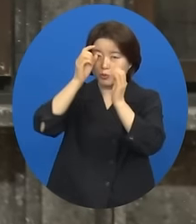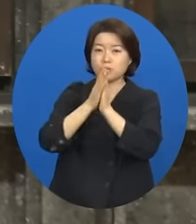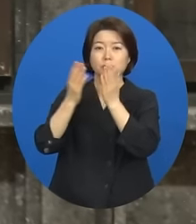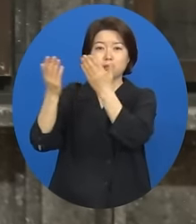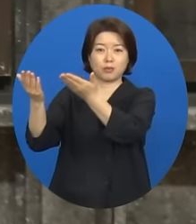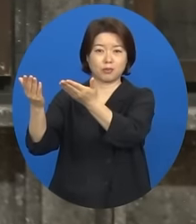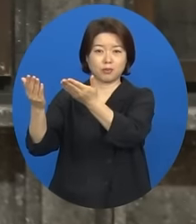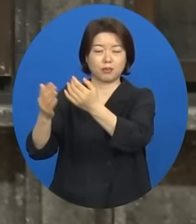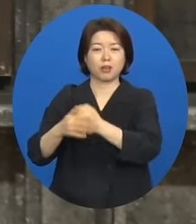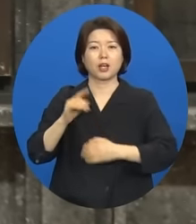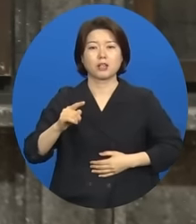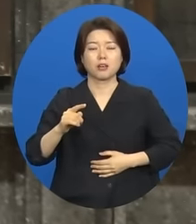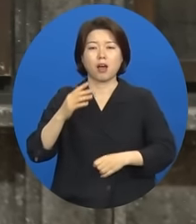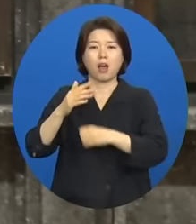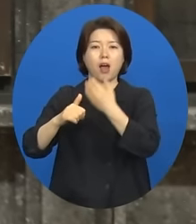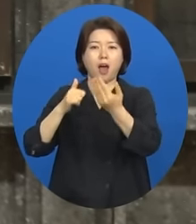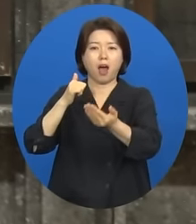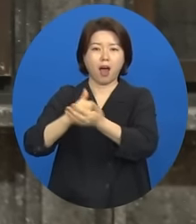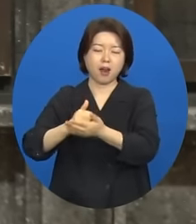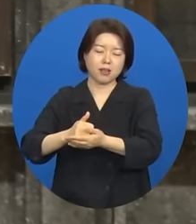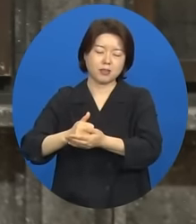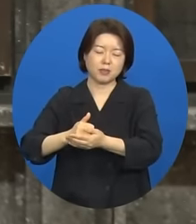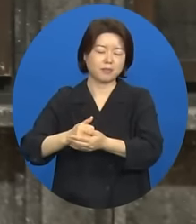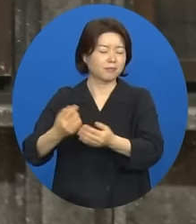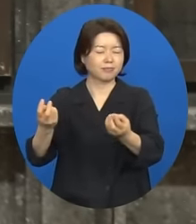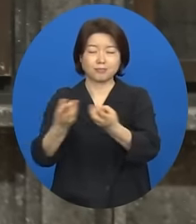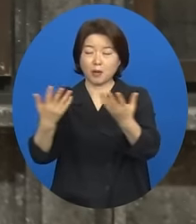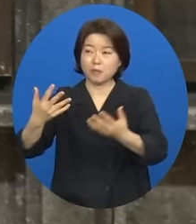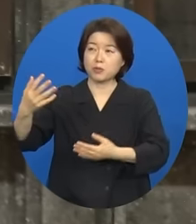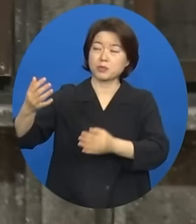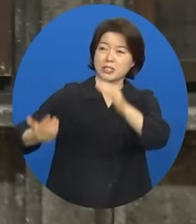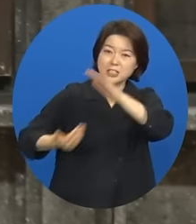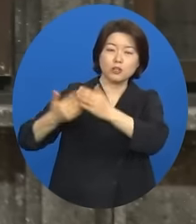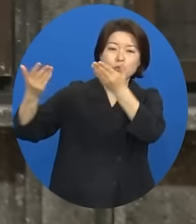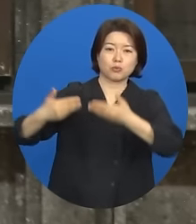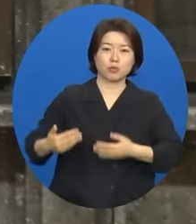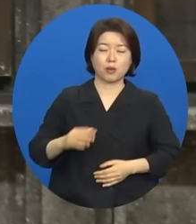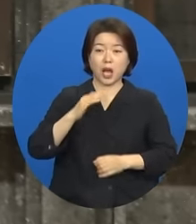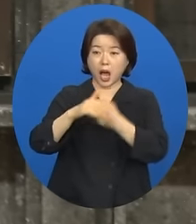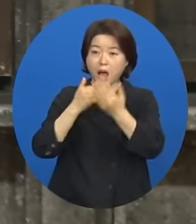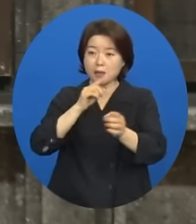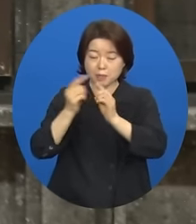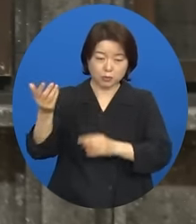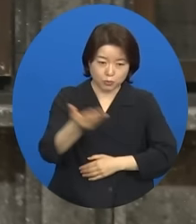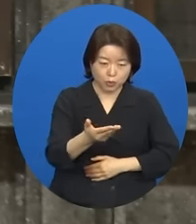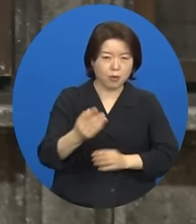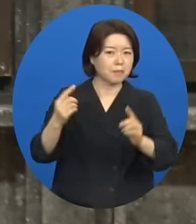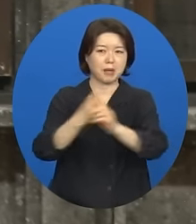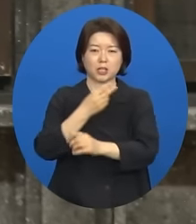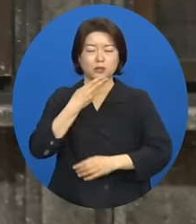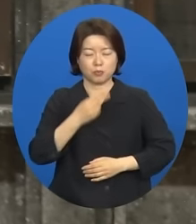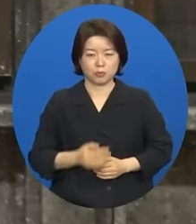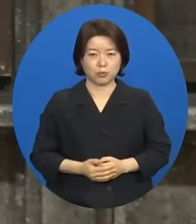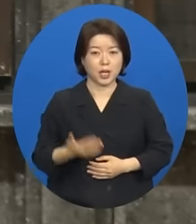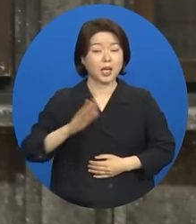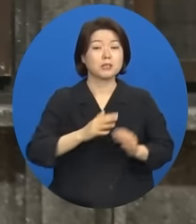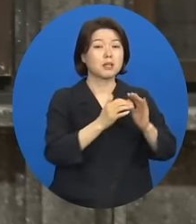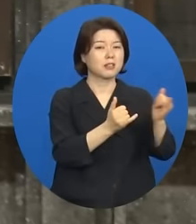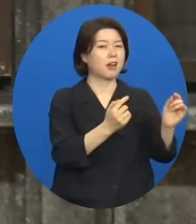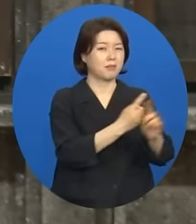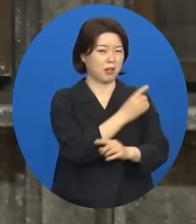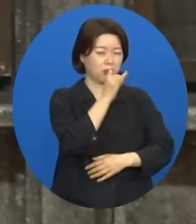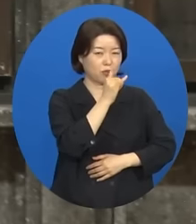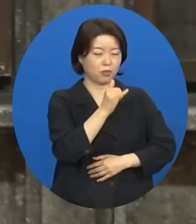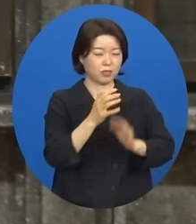하나님을 꼼짝 못하게 하는 게 없습니다. 하나님 말씀하시면 절대 바꾸지 않으세요. 사람은 바뀝니다. 사람은